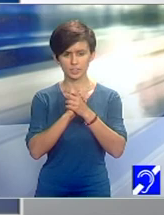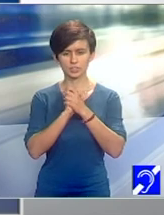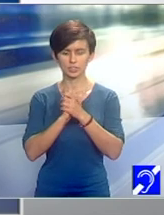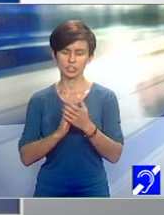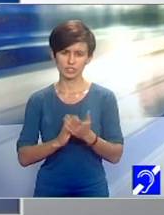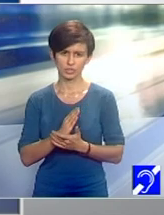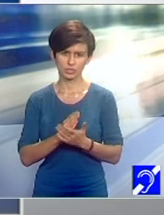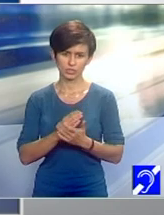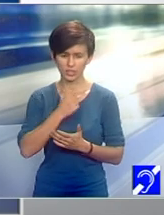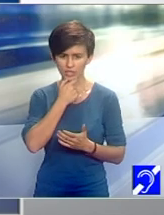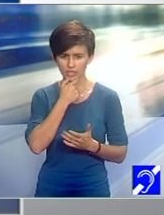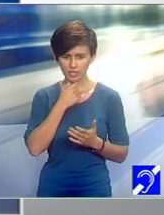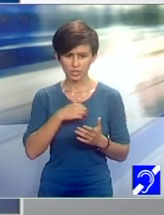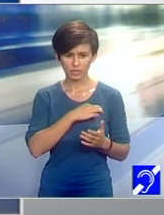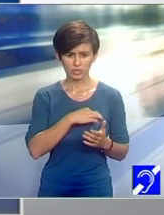anul universitar